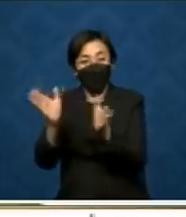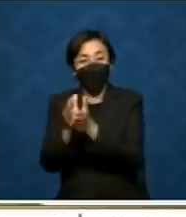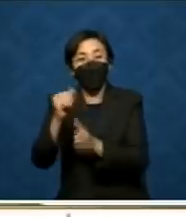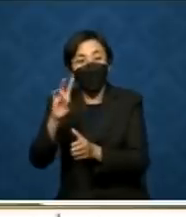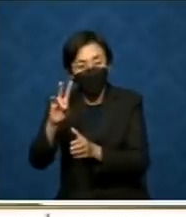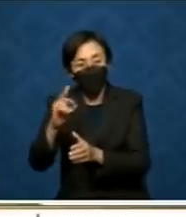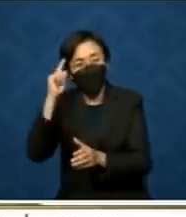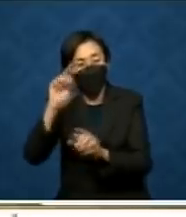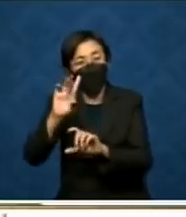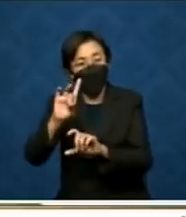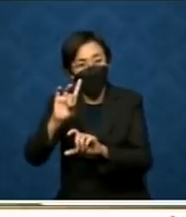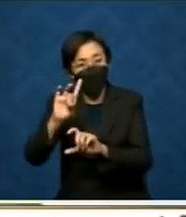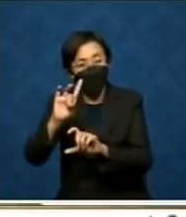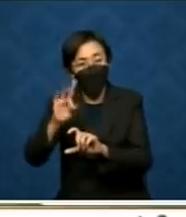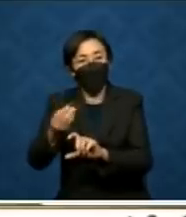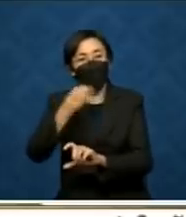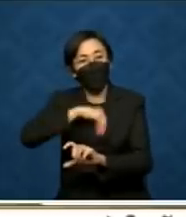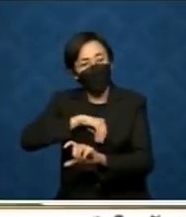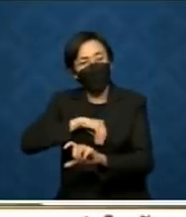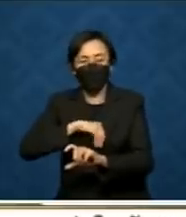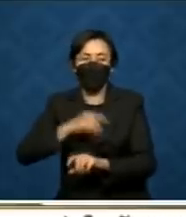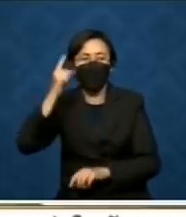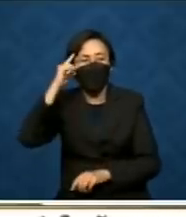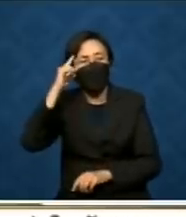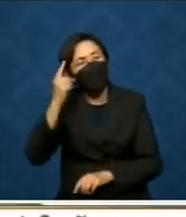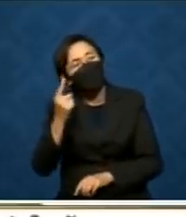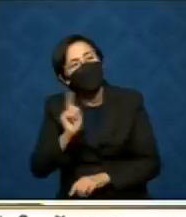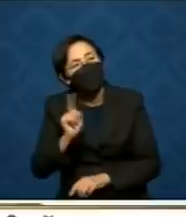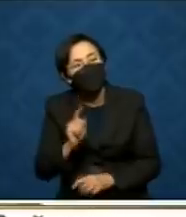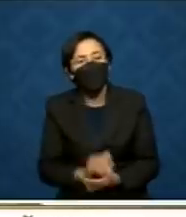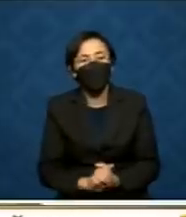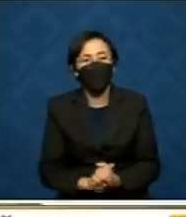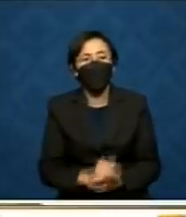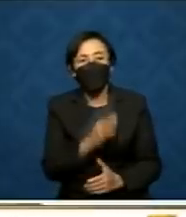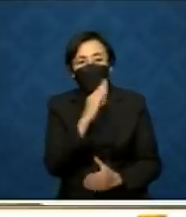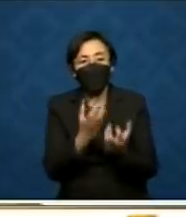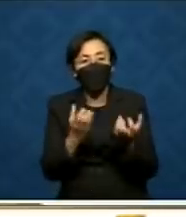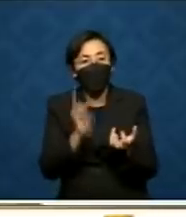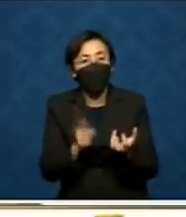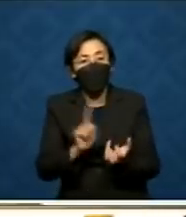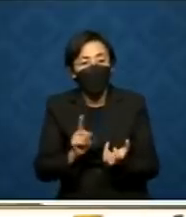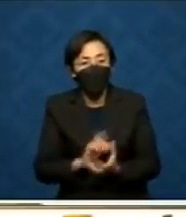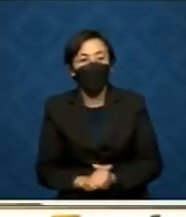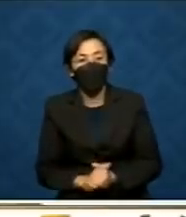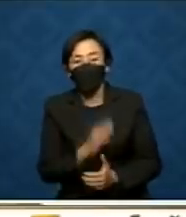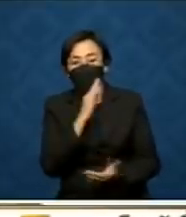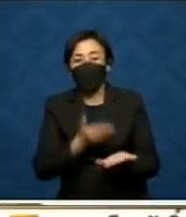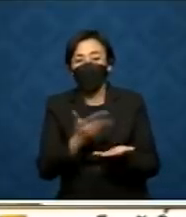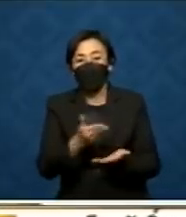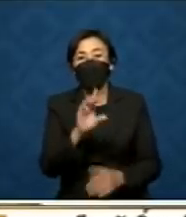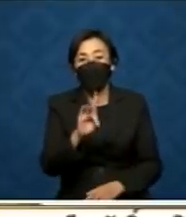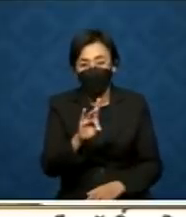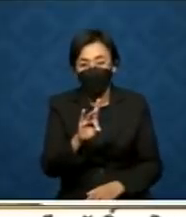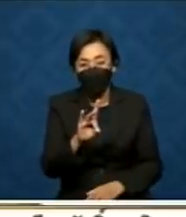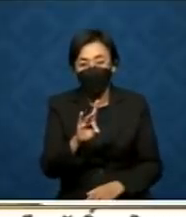บาทแต่จริงๆคิดแบบโง่ๆนะแต่เจ้าของจริงเป็นยังไงครับแม้คุณจะซื้อใน 8บาท